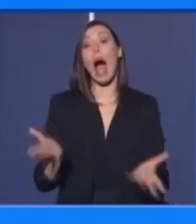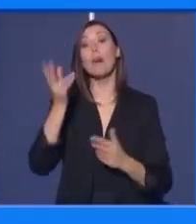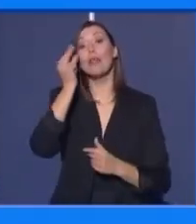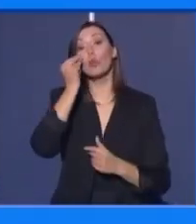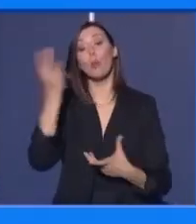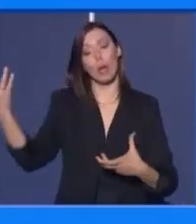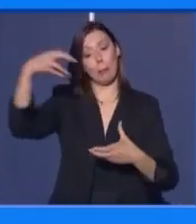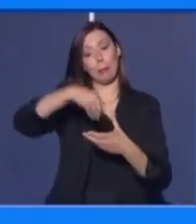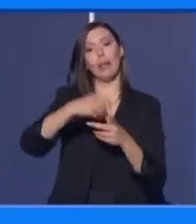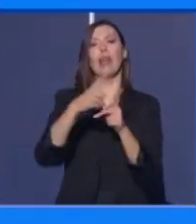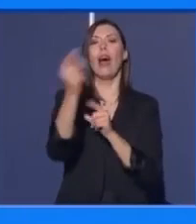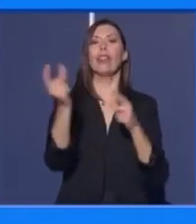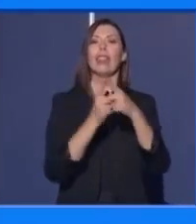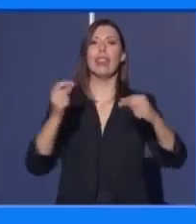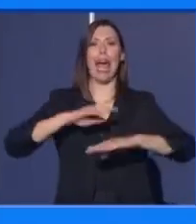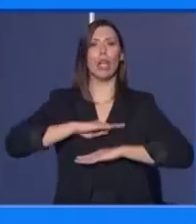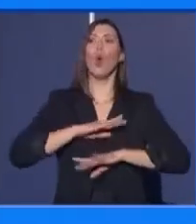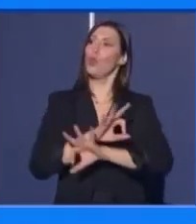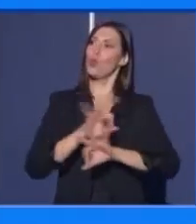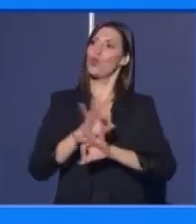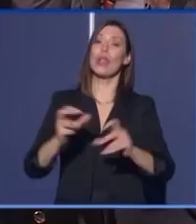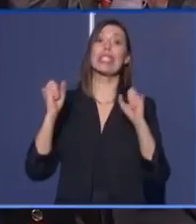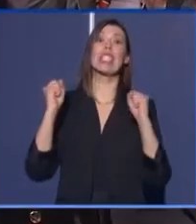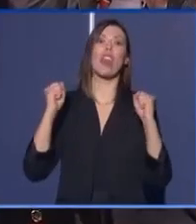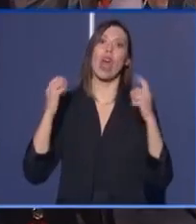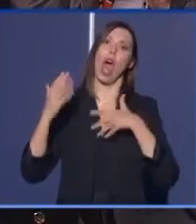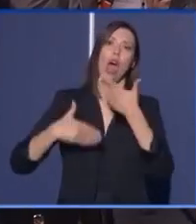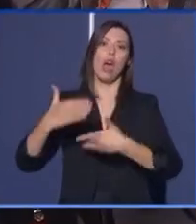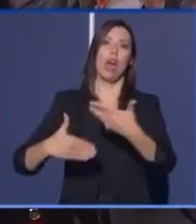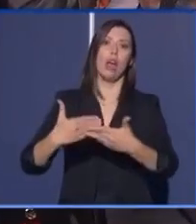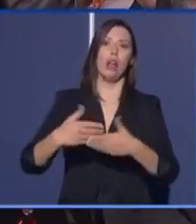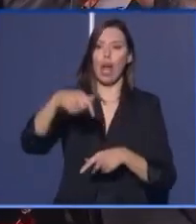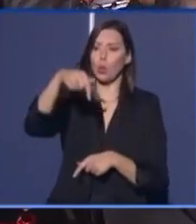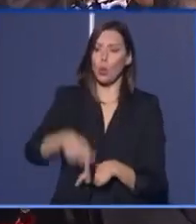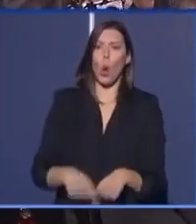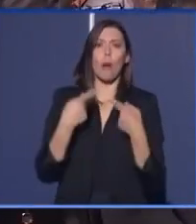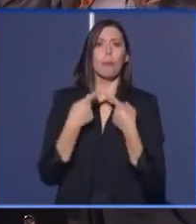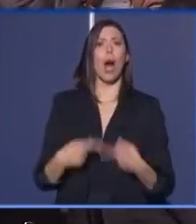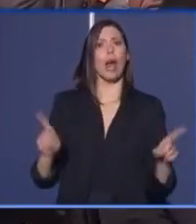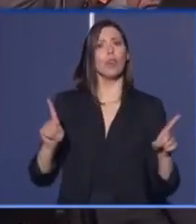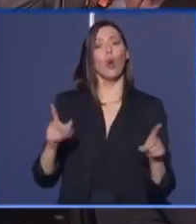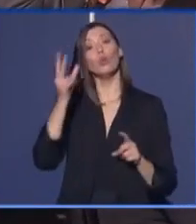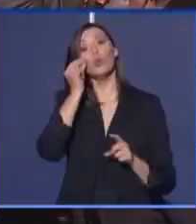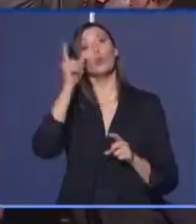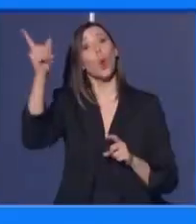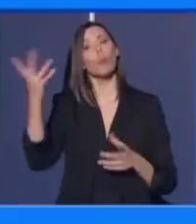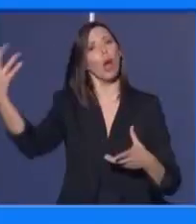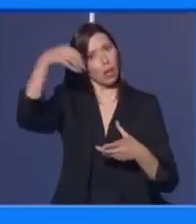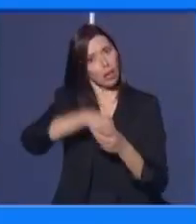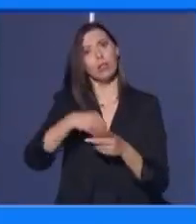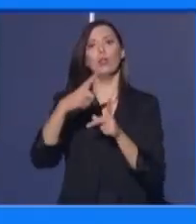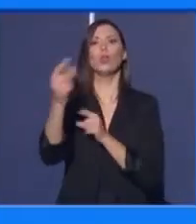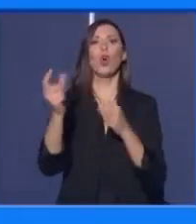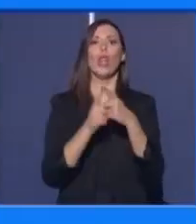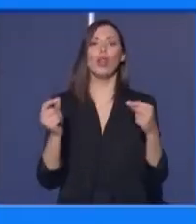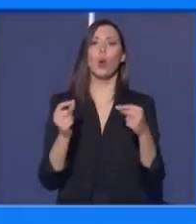σταθεροποιήσουμε. Εδώ όμως ζούμε το παράξενο, ότι αφού μπήκαν τα Σκόπια στο ΝΑΤΟ, άρχισαν οι